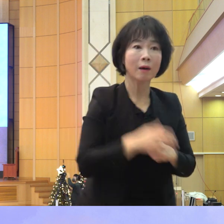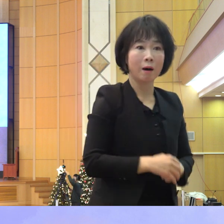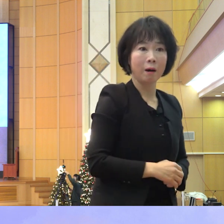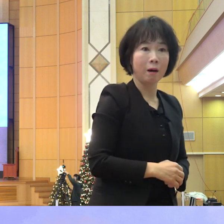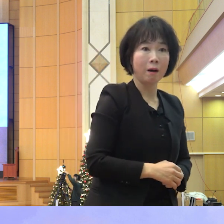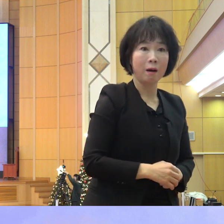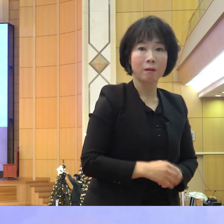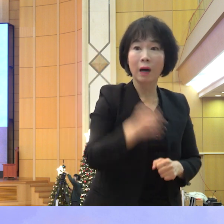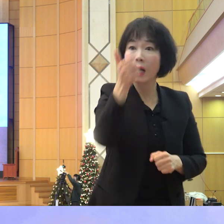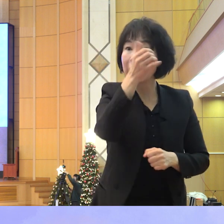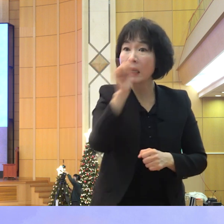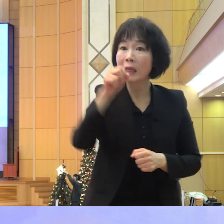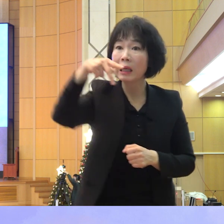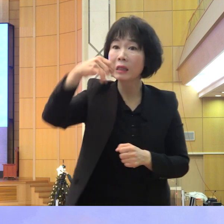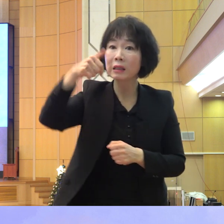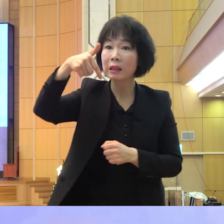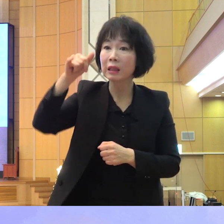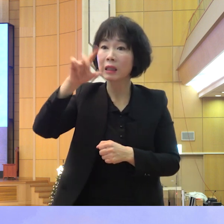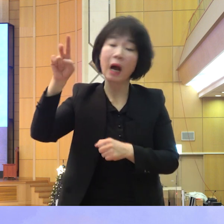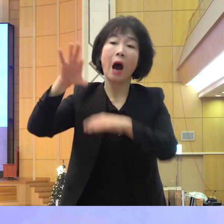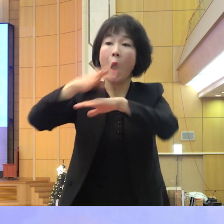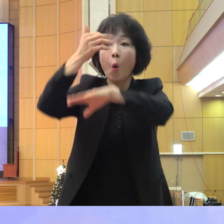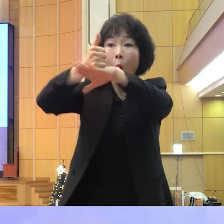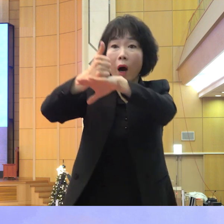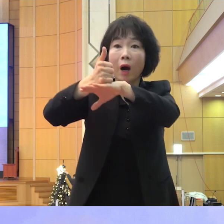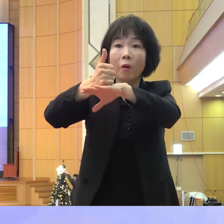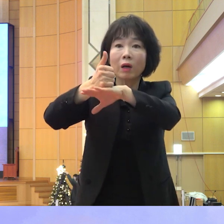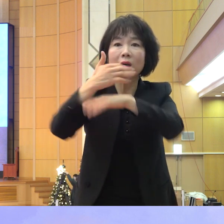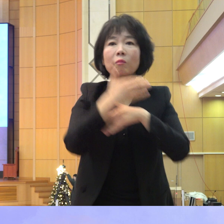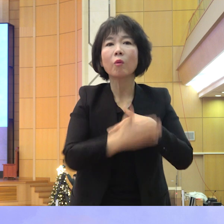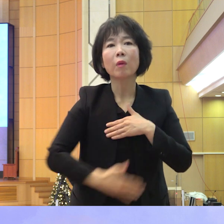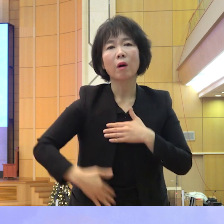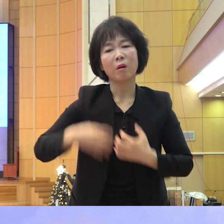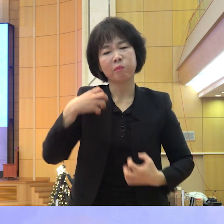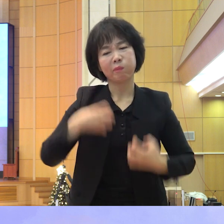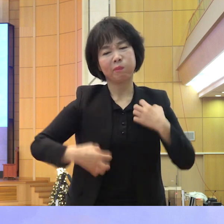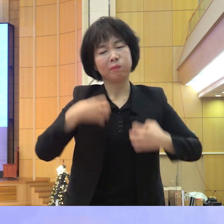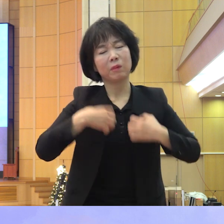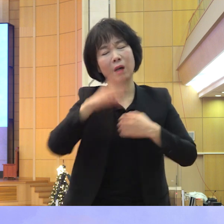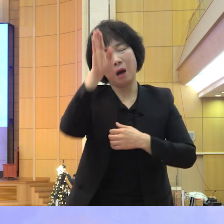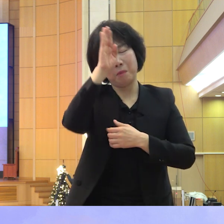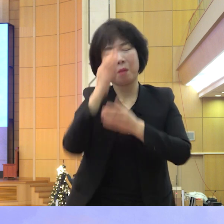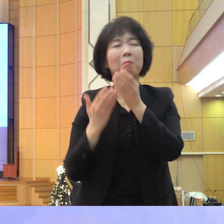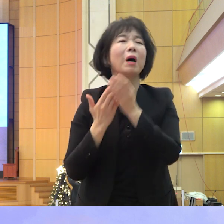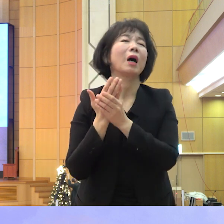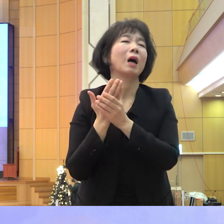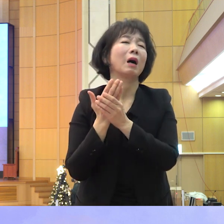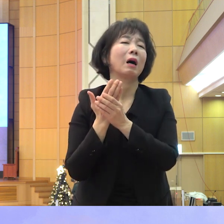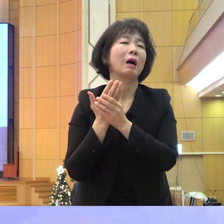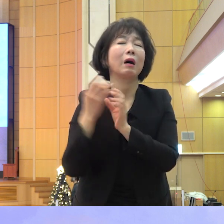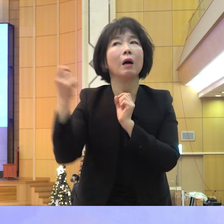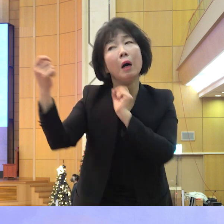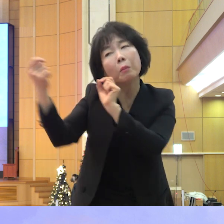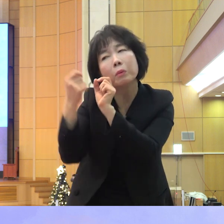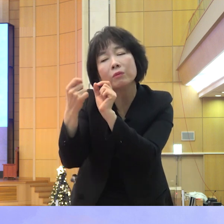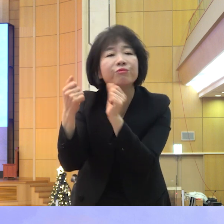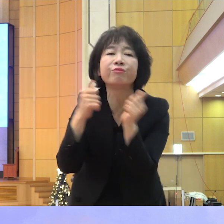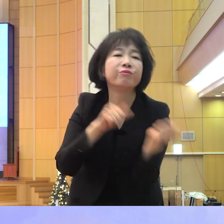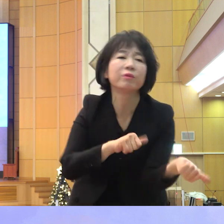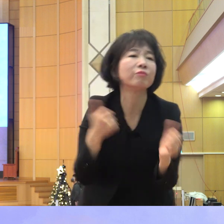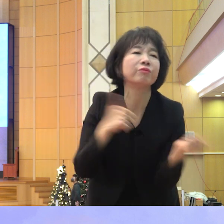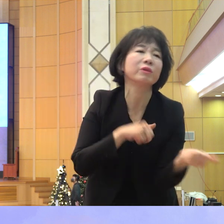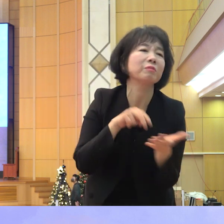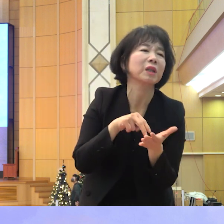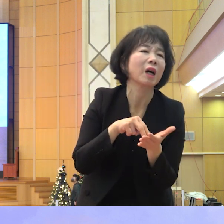죽을 병에 걸렸는데 사람이 보기에 죽을 것만 같아도 죽는데 하나님이